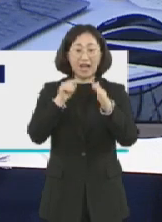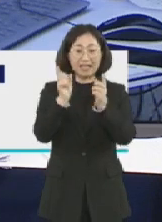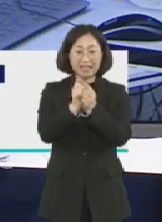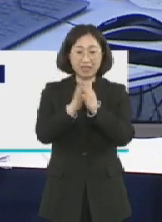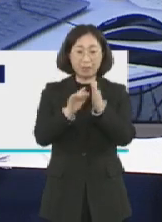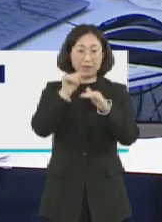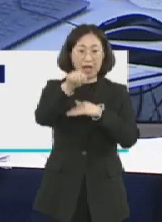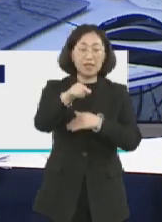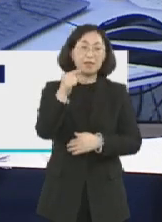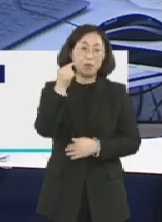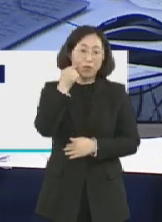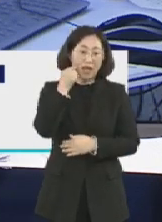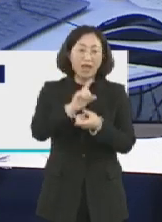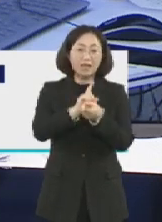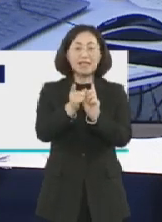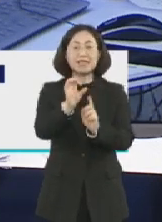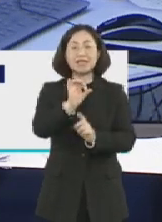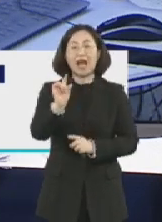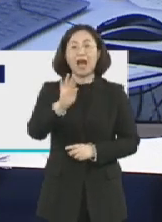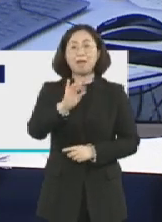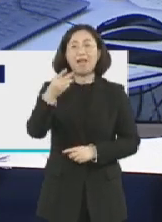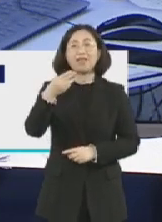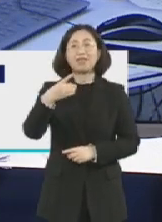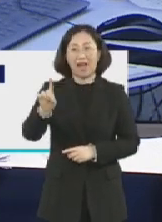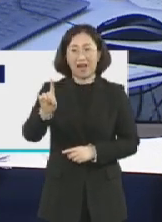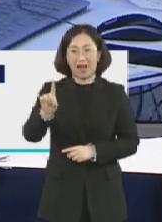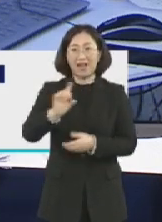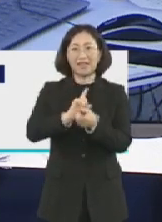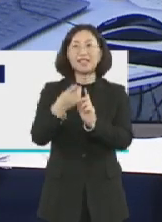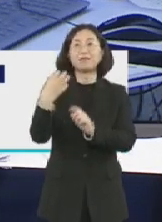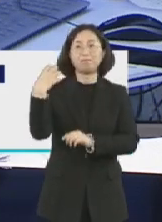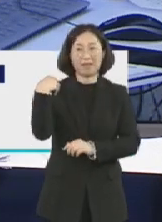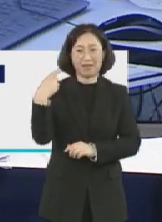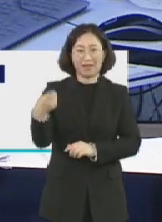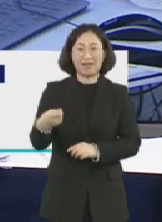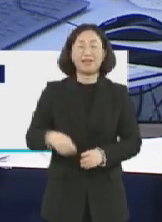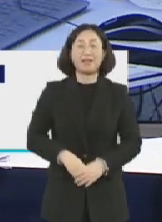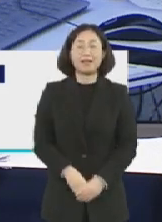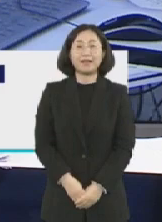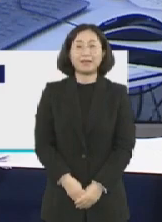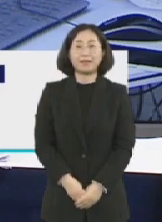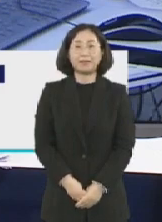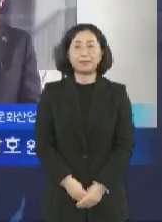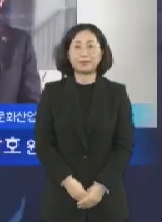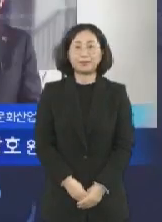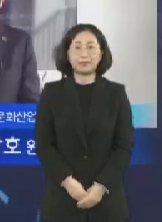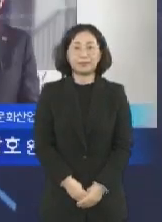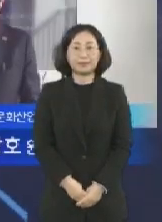건데 코로나 시대가 아바타 시대를 앞당기고 있습니다 김진석 기자 입니다